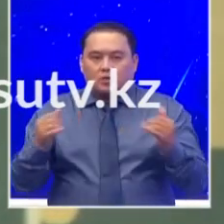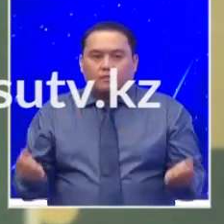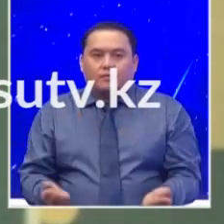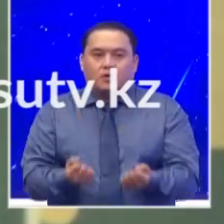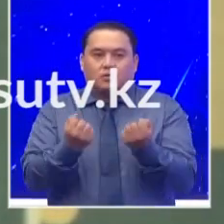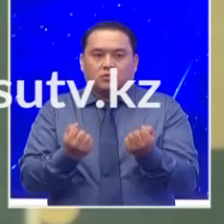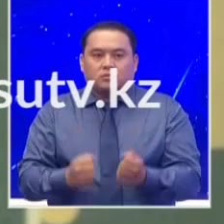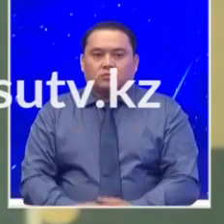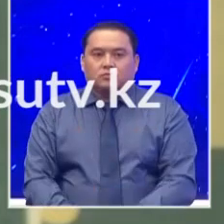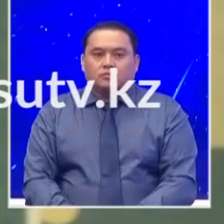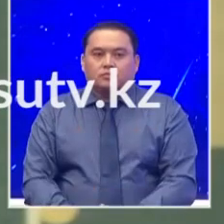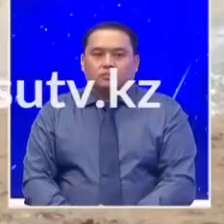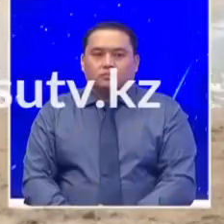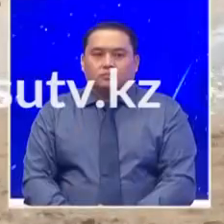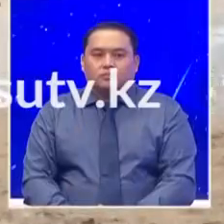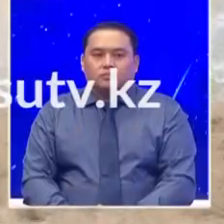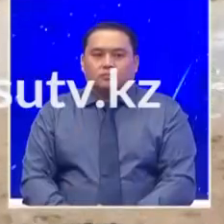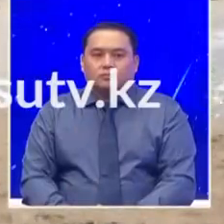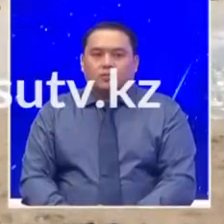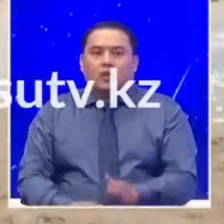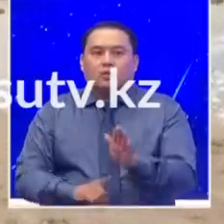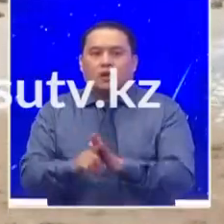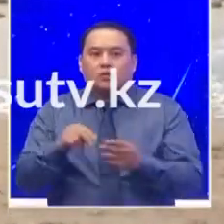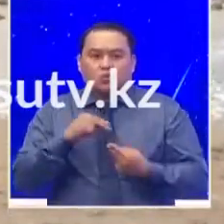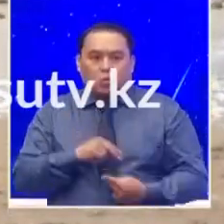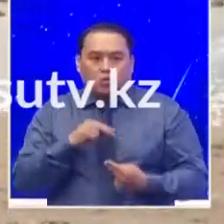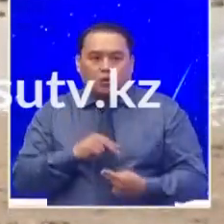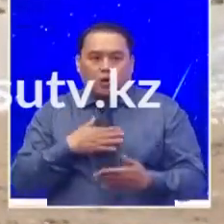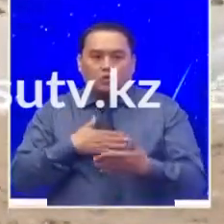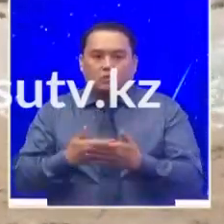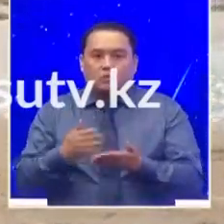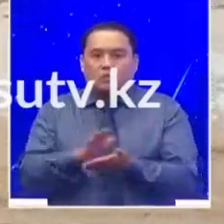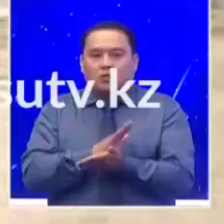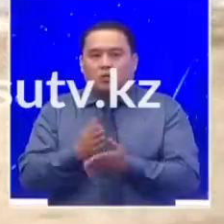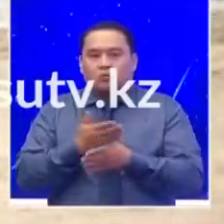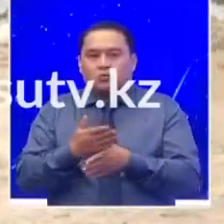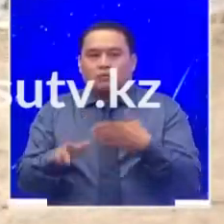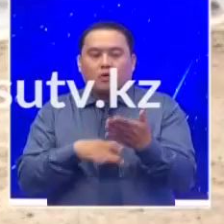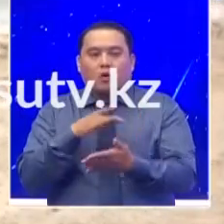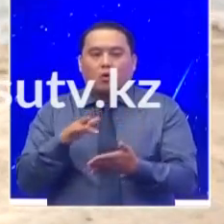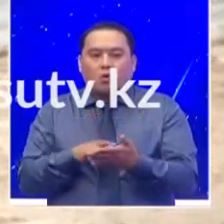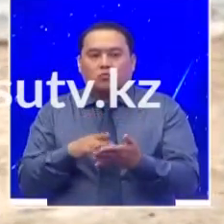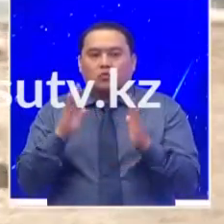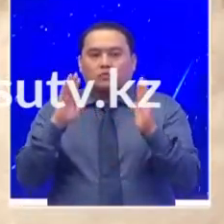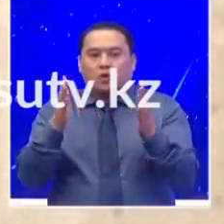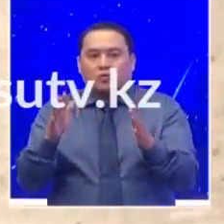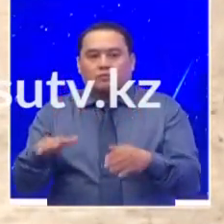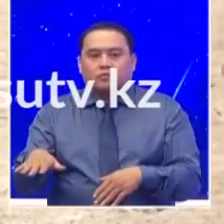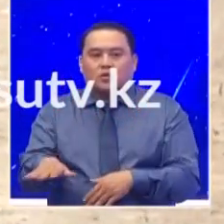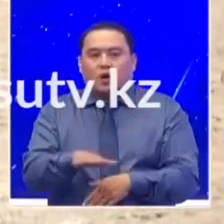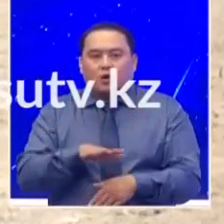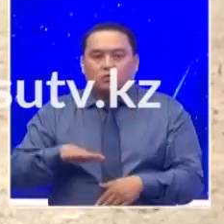развития нашей молодежи. Начало трудового сезона волонтеры провели на городском пляже города Капчагай. Здесь они